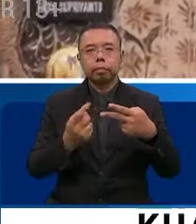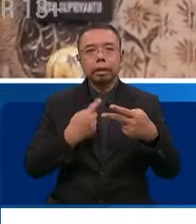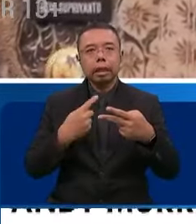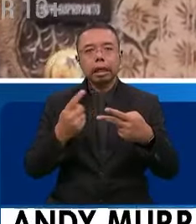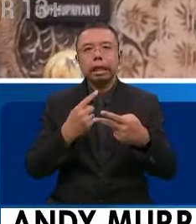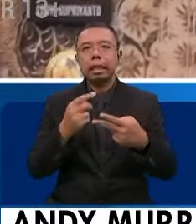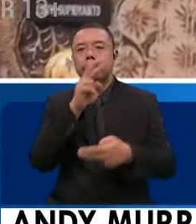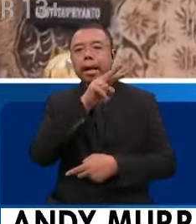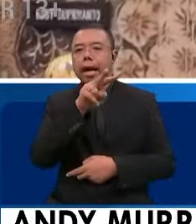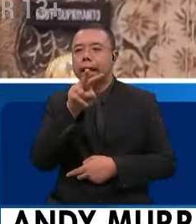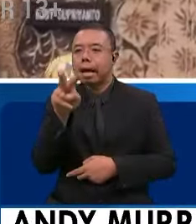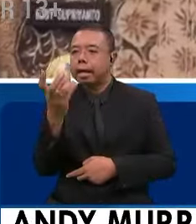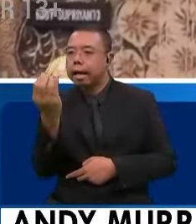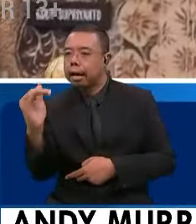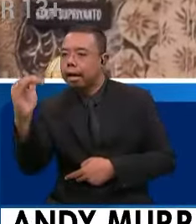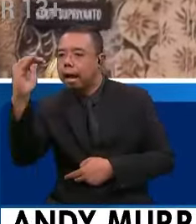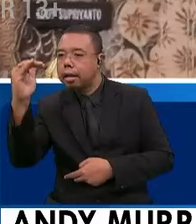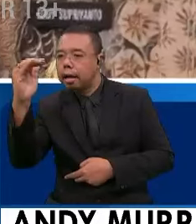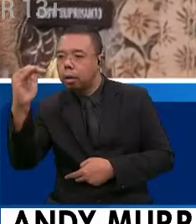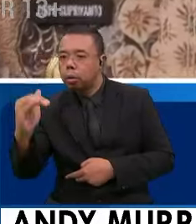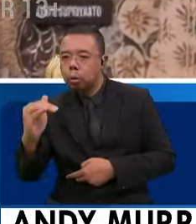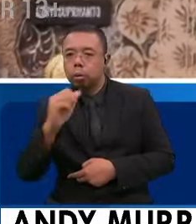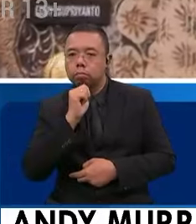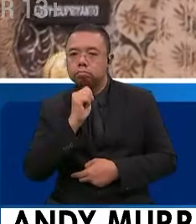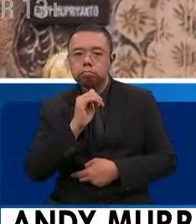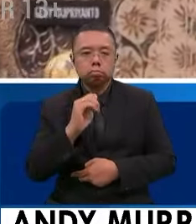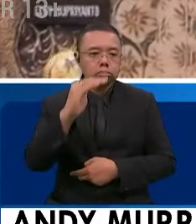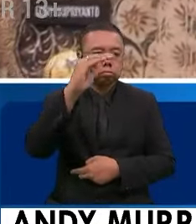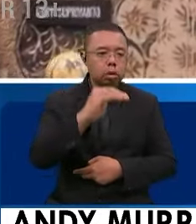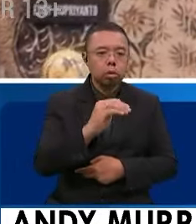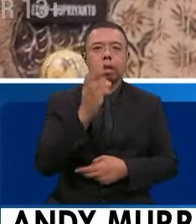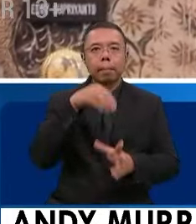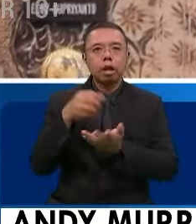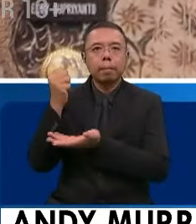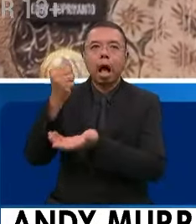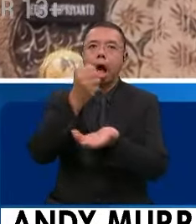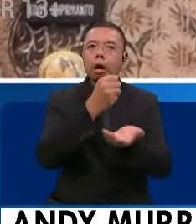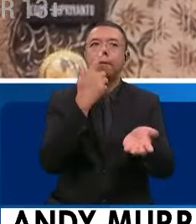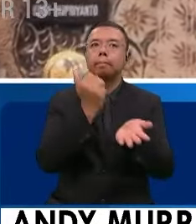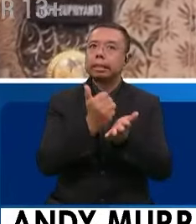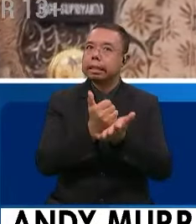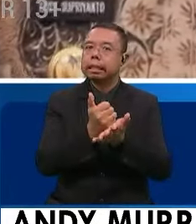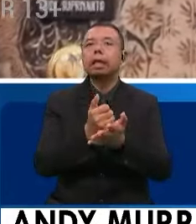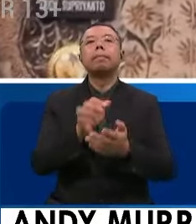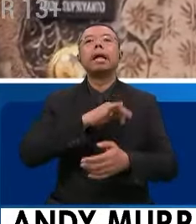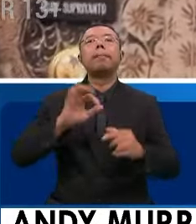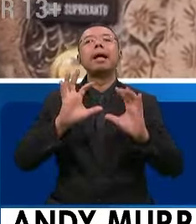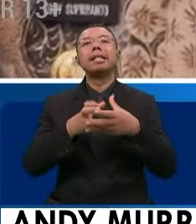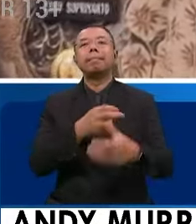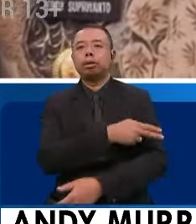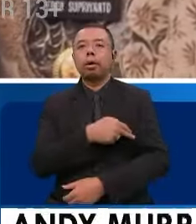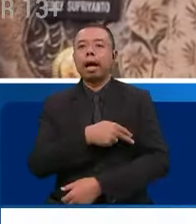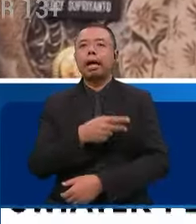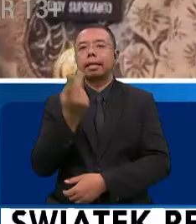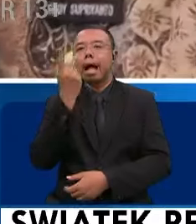pemantauan harga dan stok barang bahan pokok penting dengan tim Satgas. Kita keliling-keliling